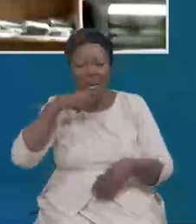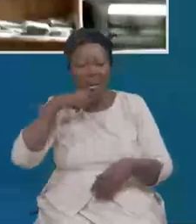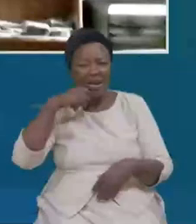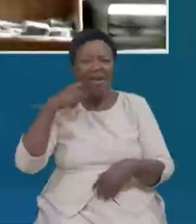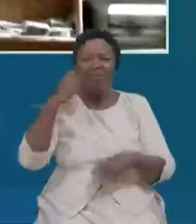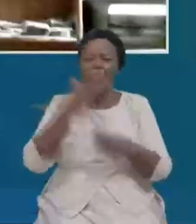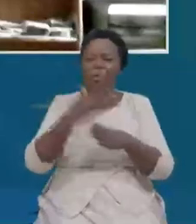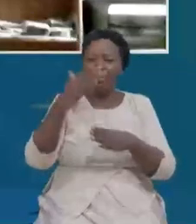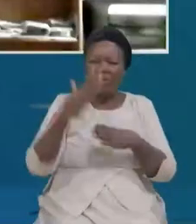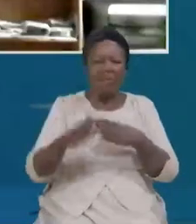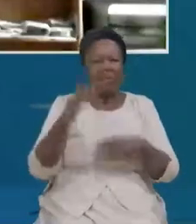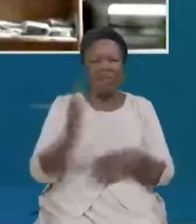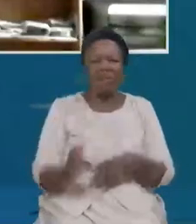desséché.